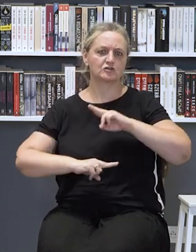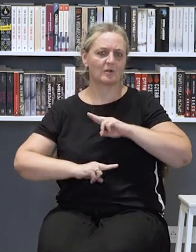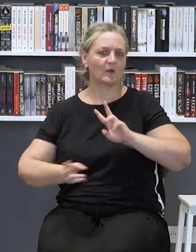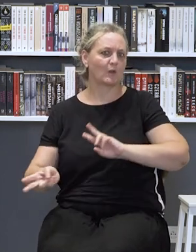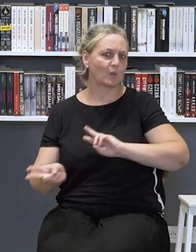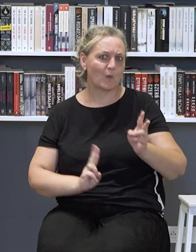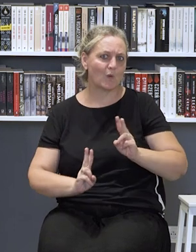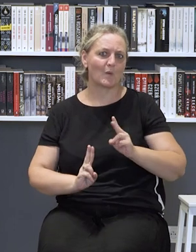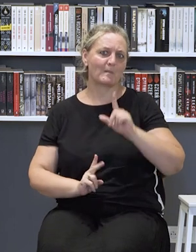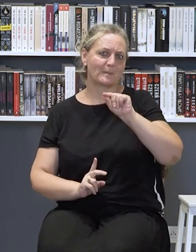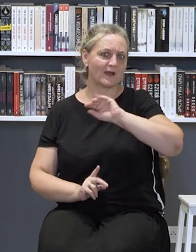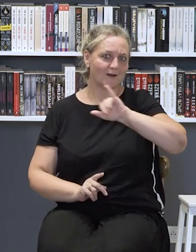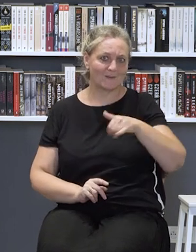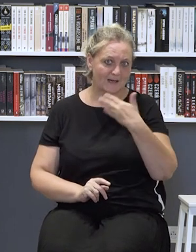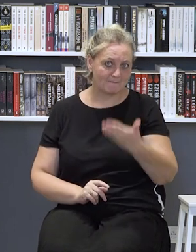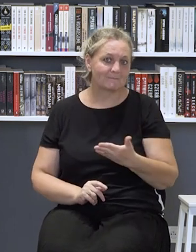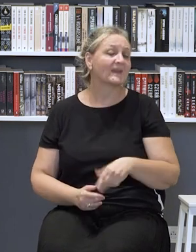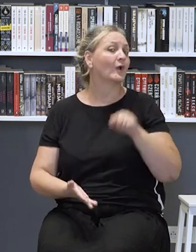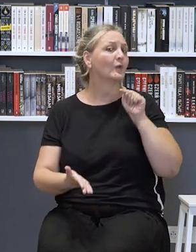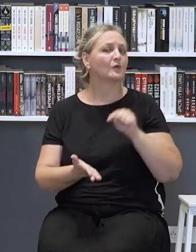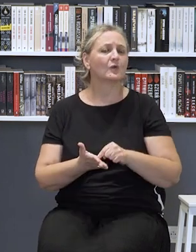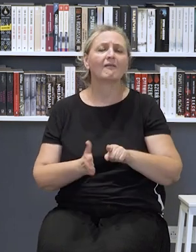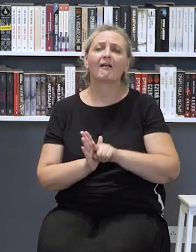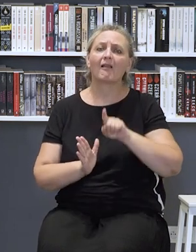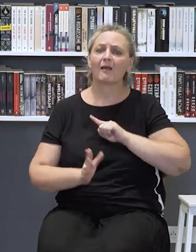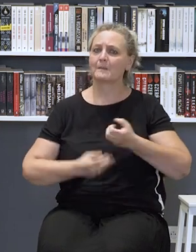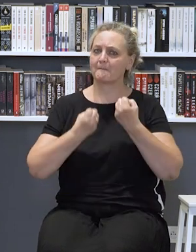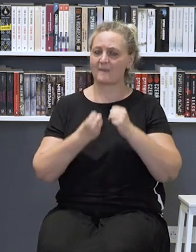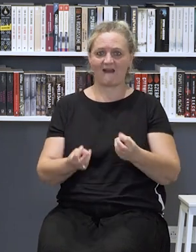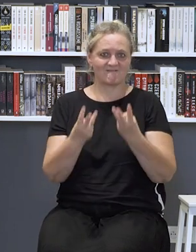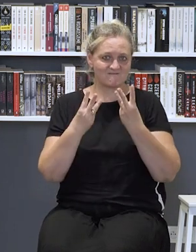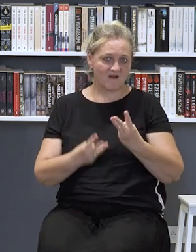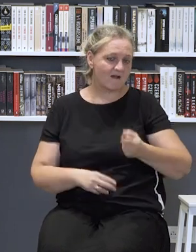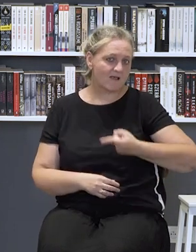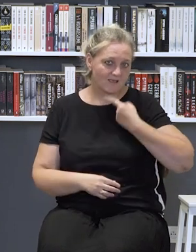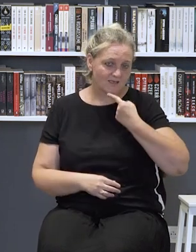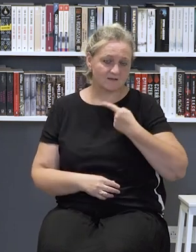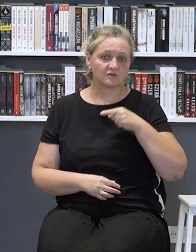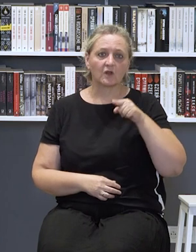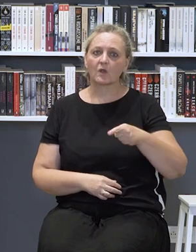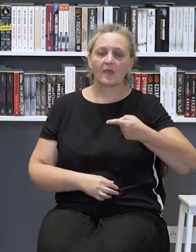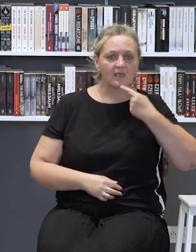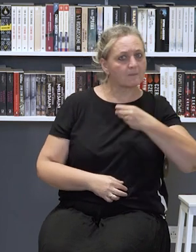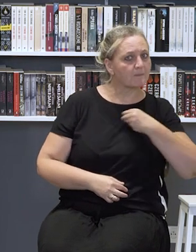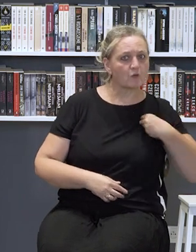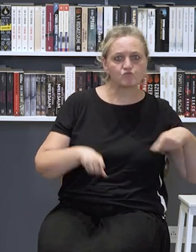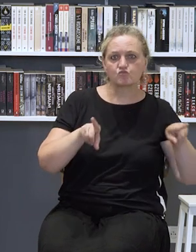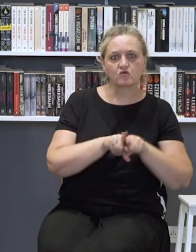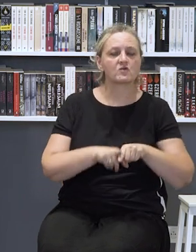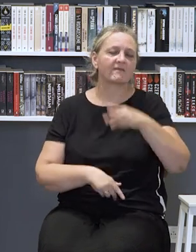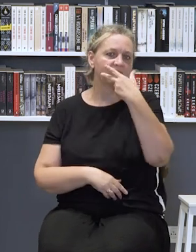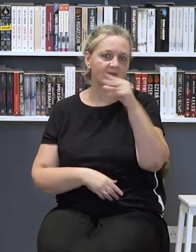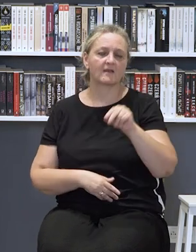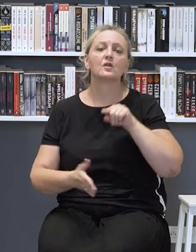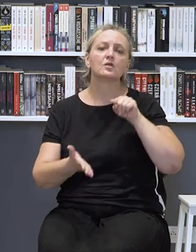na polski język migowy. I to jest dla mnie język bardzo ważny, bo to nie jest język polski.